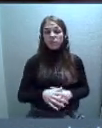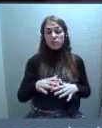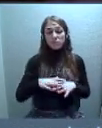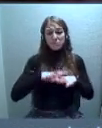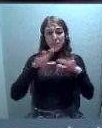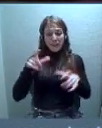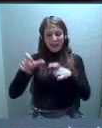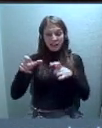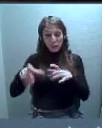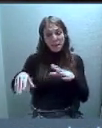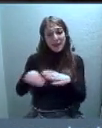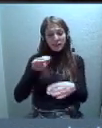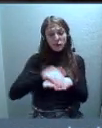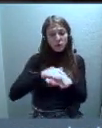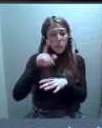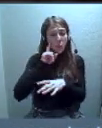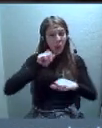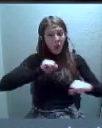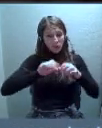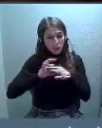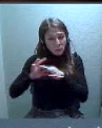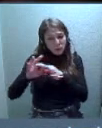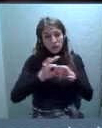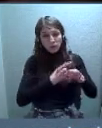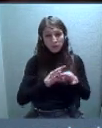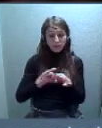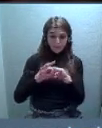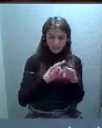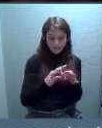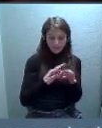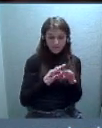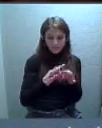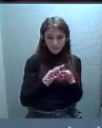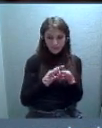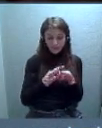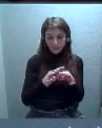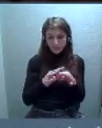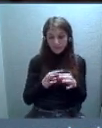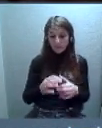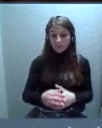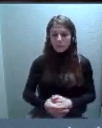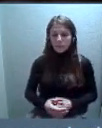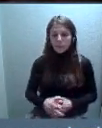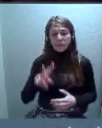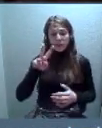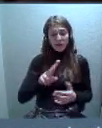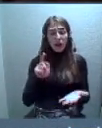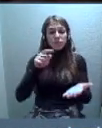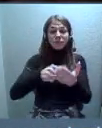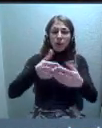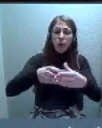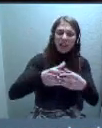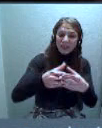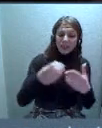une action collective très, très importante qui nous conduit à faire en sorte que la base de loisirs, qui est un lieu de plein air, de loisirs,